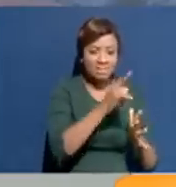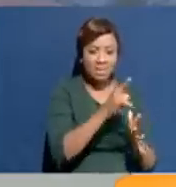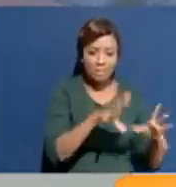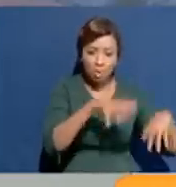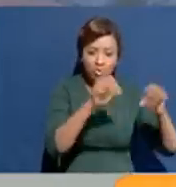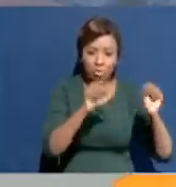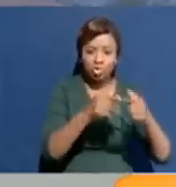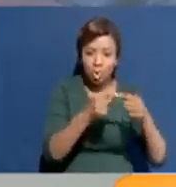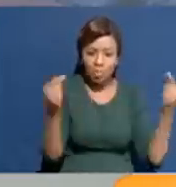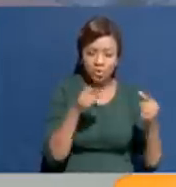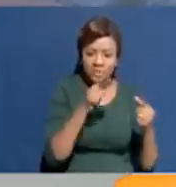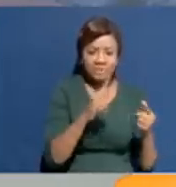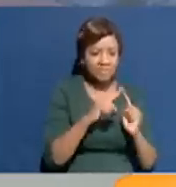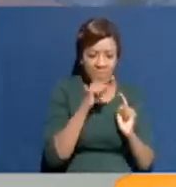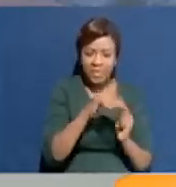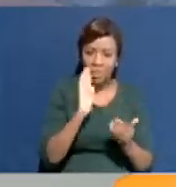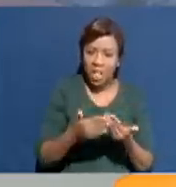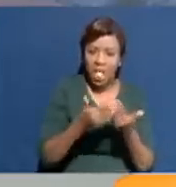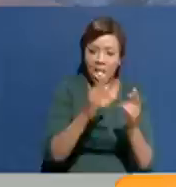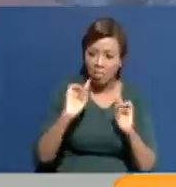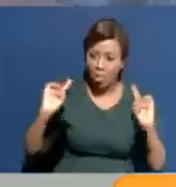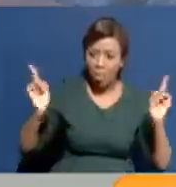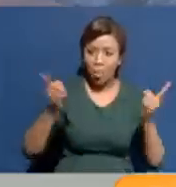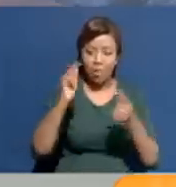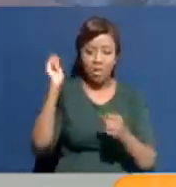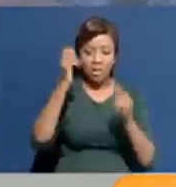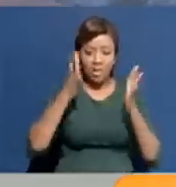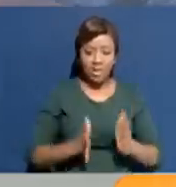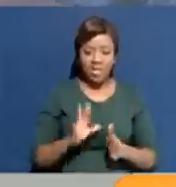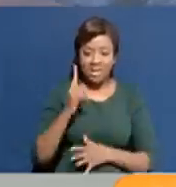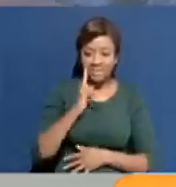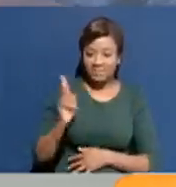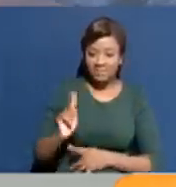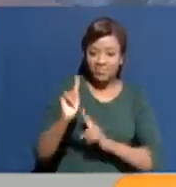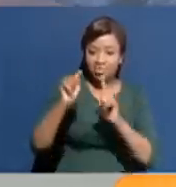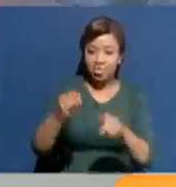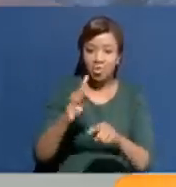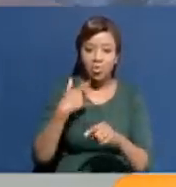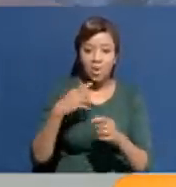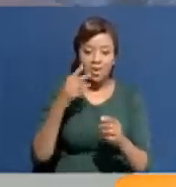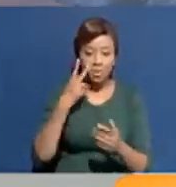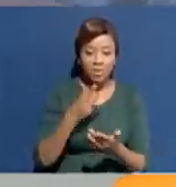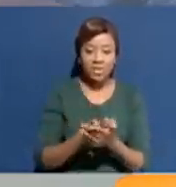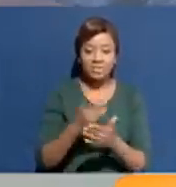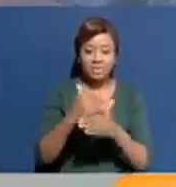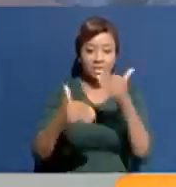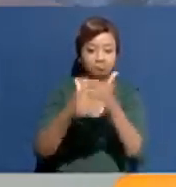Wakenya wote. Ben Kirui alihudhuria hafla ya uzinduzi wa ujenzi wa nyumba katika mtaa wa South B. Hii hapa taarifa